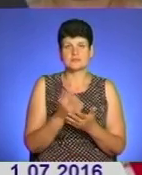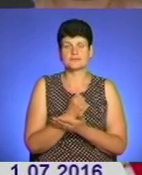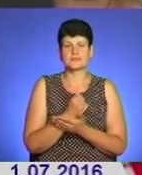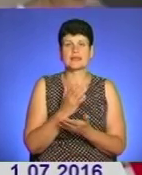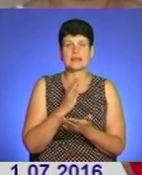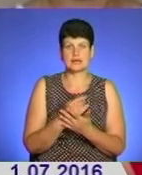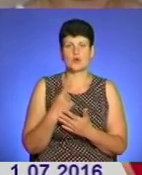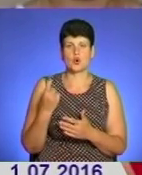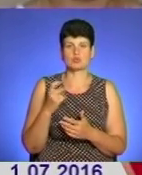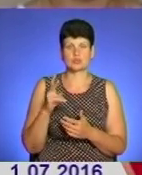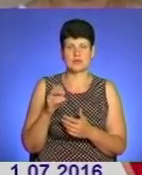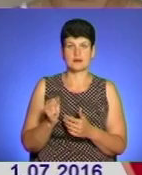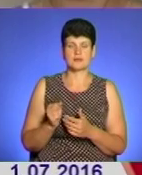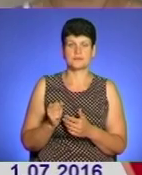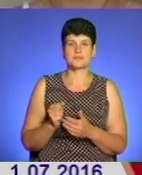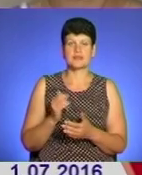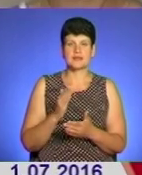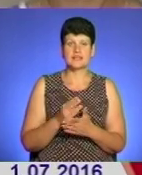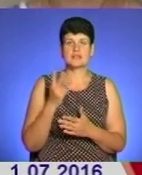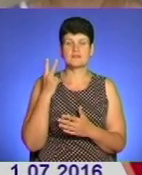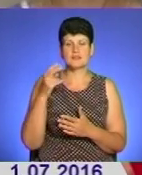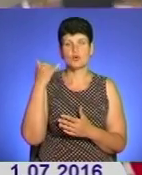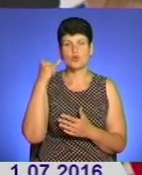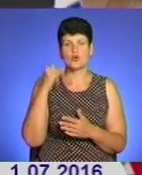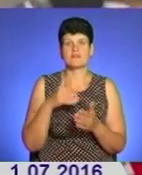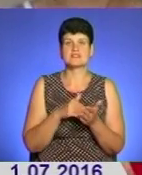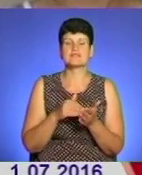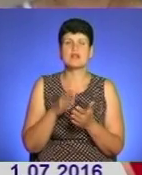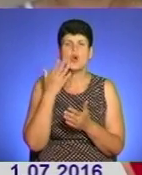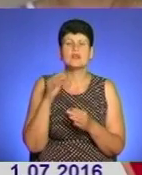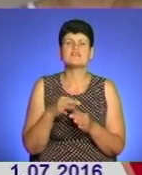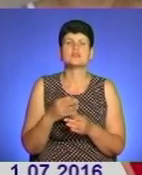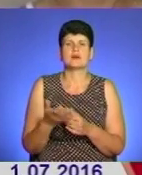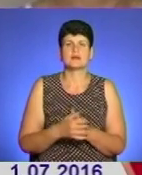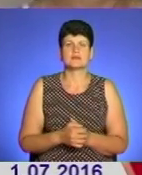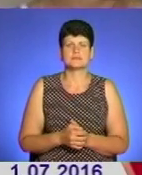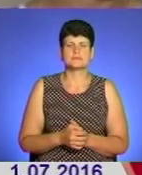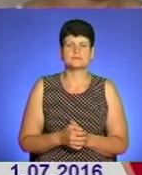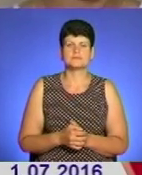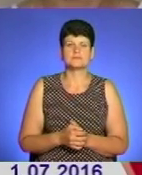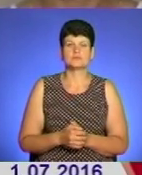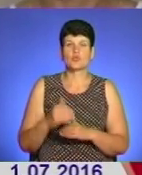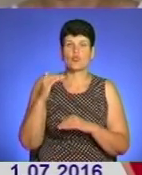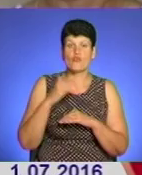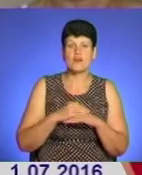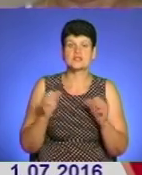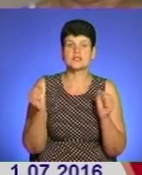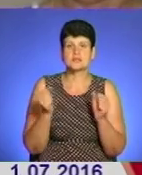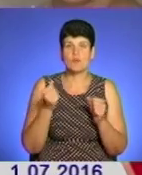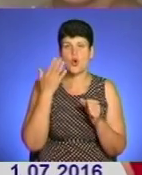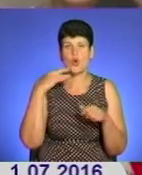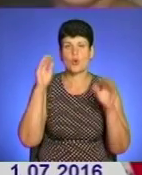якась господарка? Є, 2 корови, свині. А коли ж ви вишиваєте? Ввечері, зимою, коли дощ